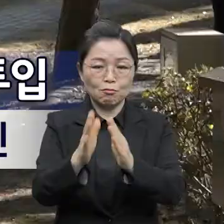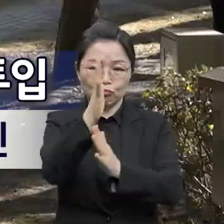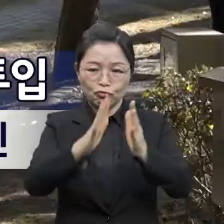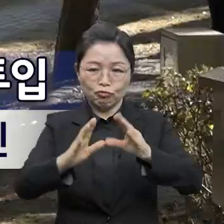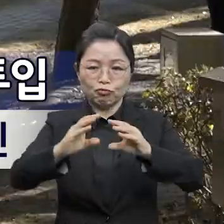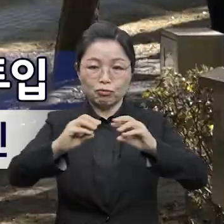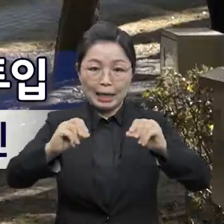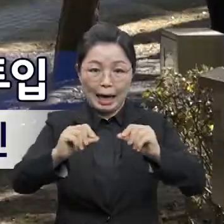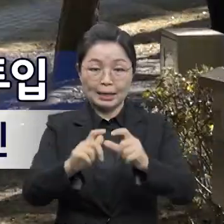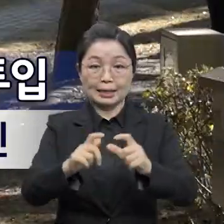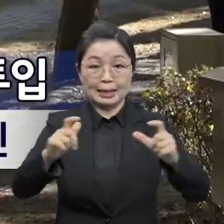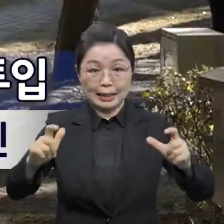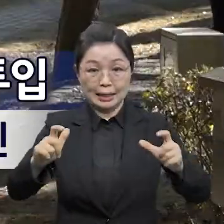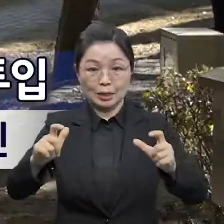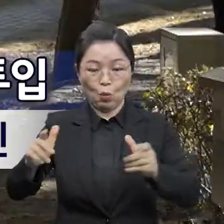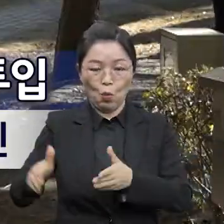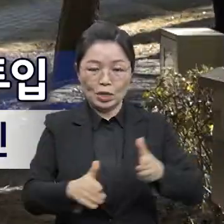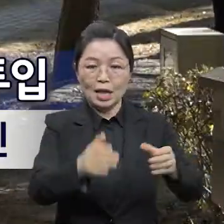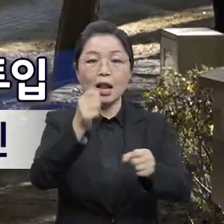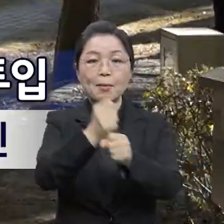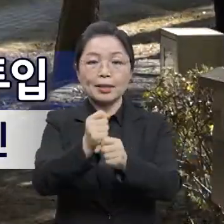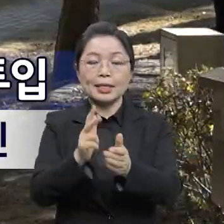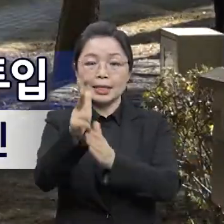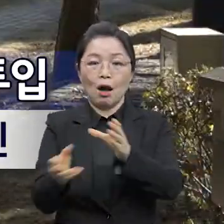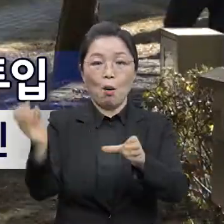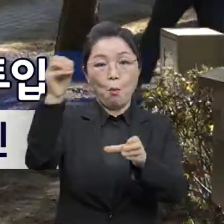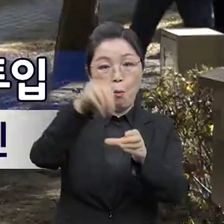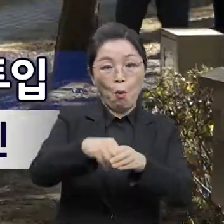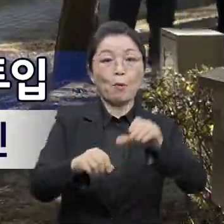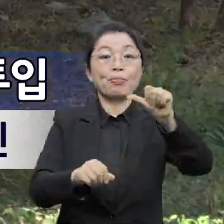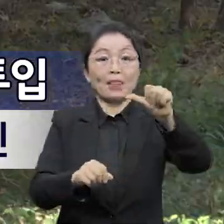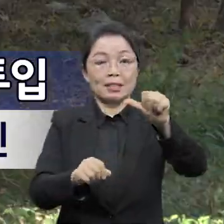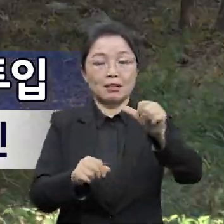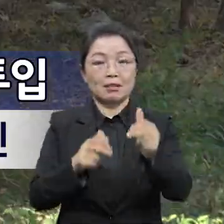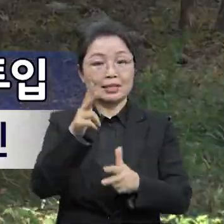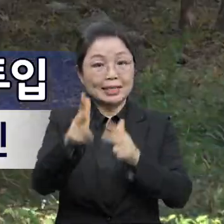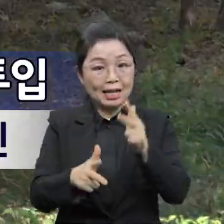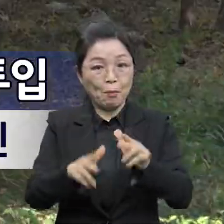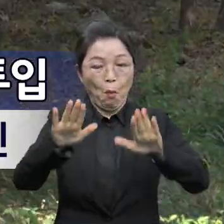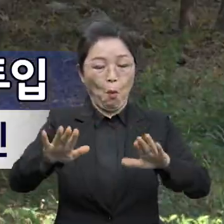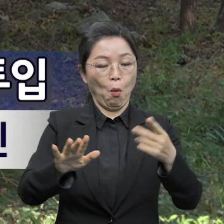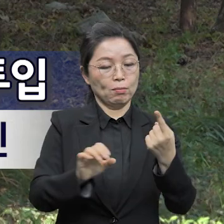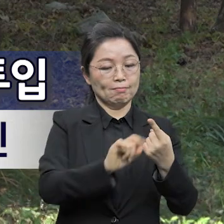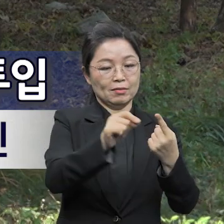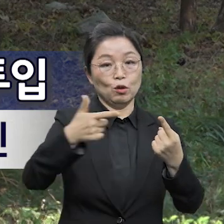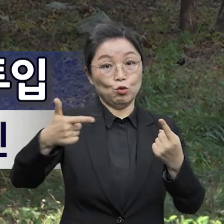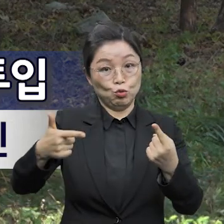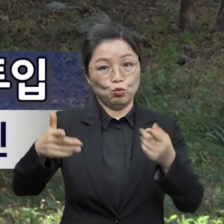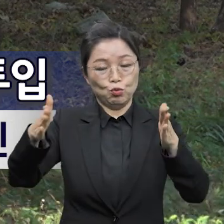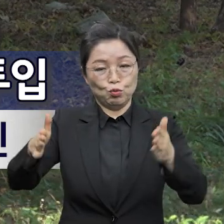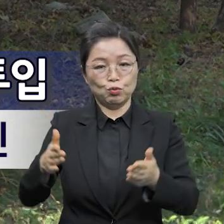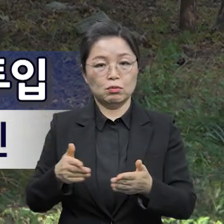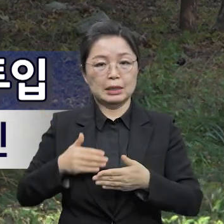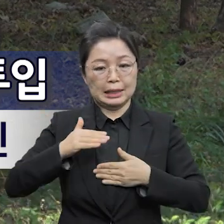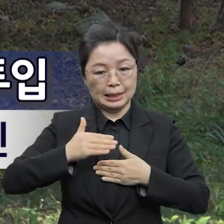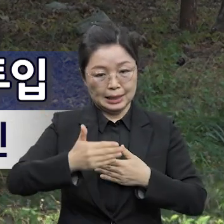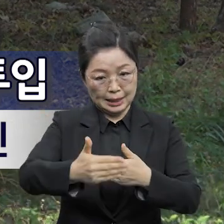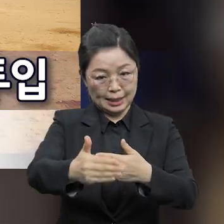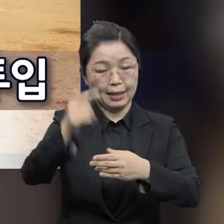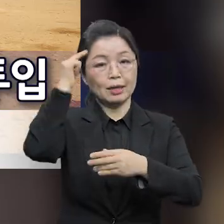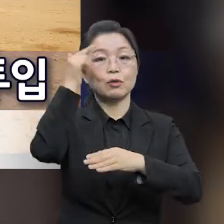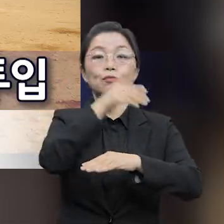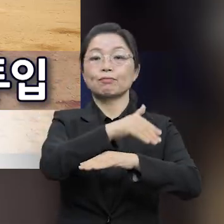함평 늘리기 사업과 가로 숲길 조성 사업을 포함한 5개 12 사업을 울 상반기에 진행할 예정입니다